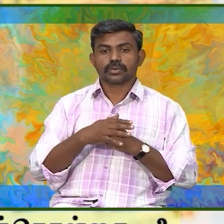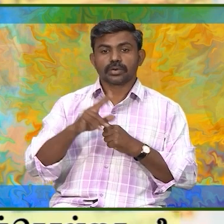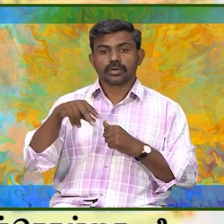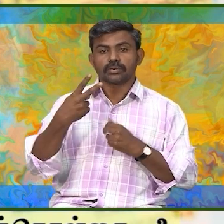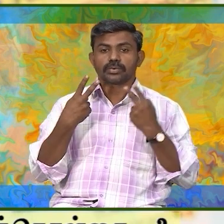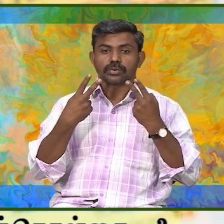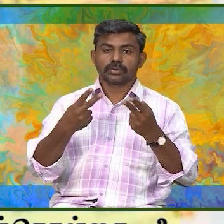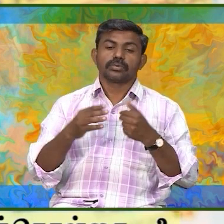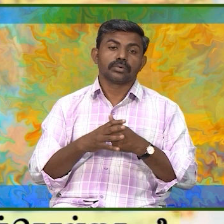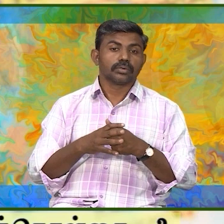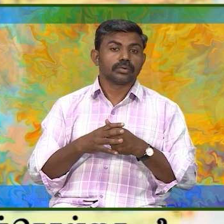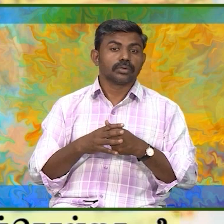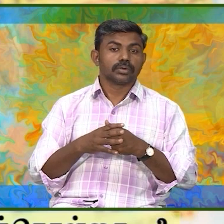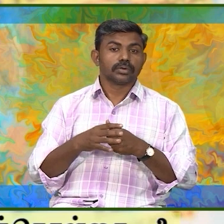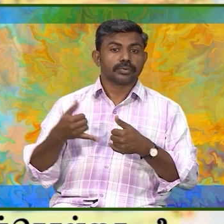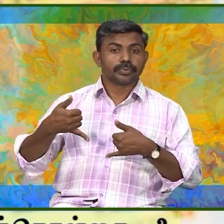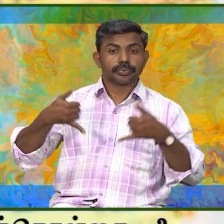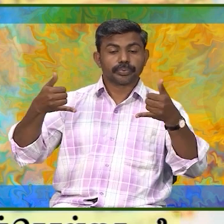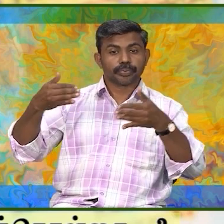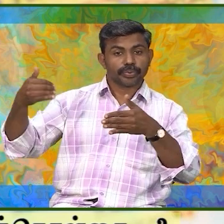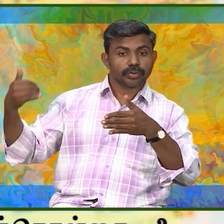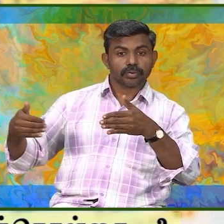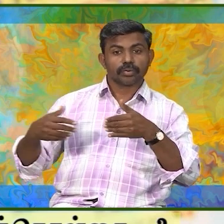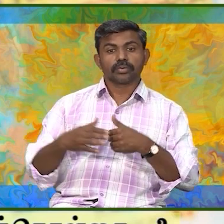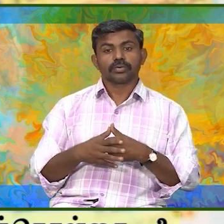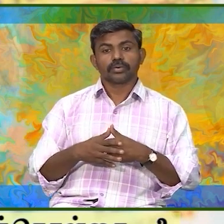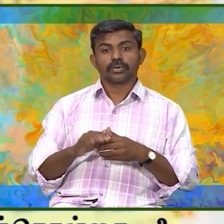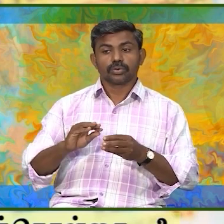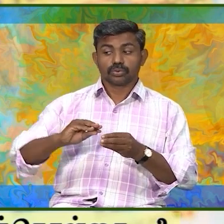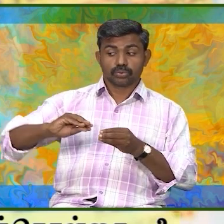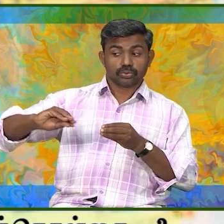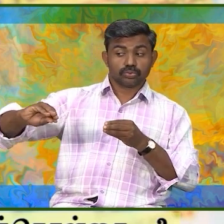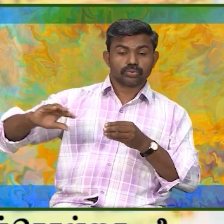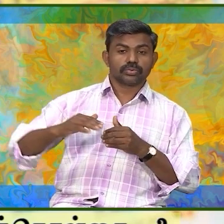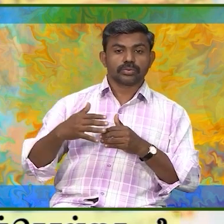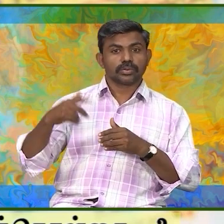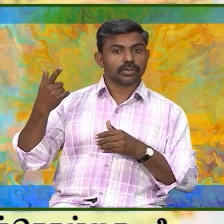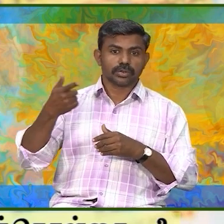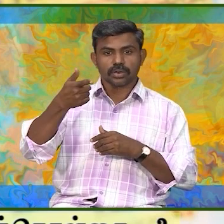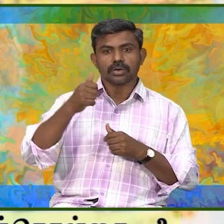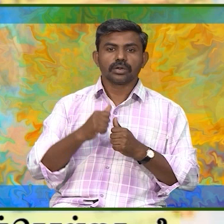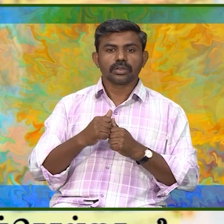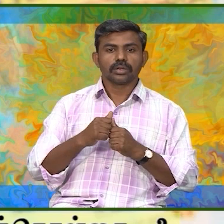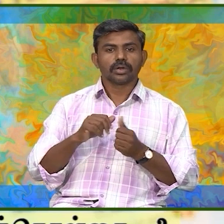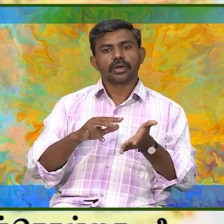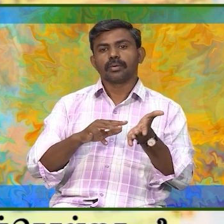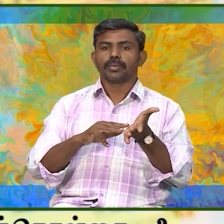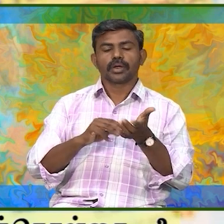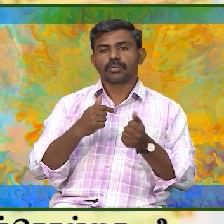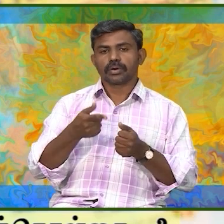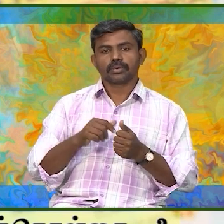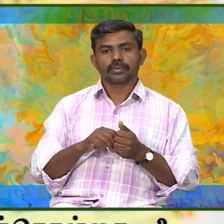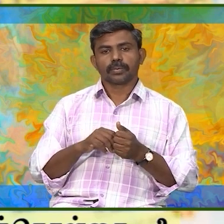அடுத்தது பார்த்திங்கன்னா, கிழக்கு செயற்பாடு என்ற கொள்கை. அதாவது தூரக்கிழக்கு நாடுகள், உங்களுக்கு தெரியும் தூரக்கிழக்கு நாடுகள் எது,